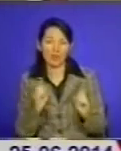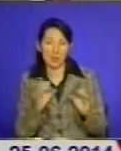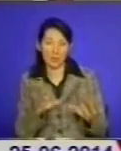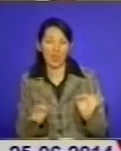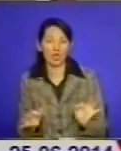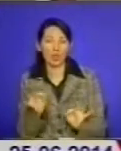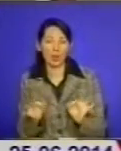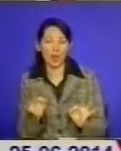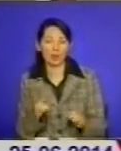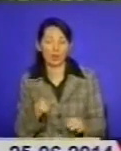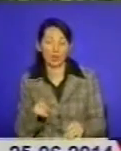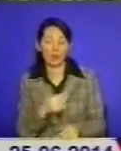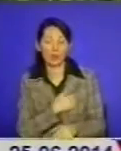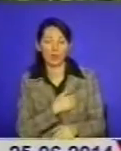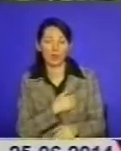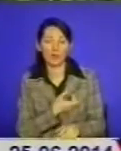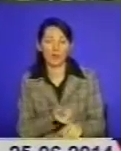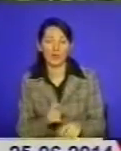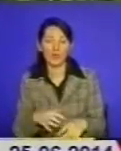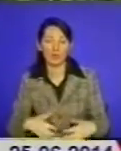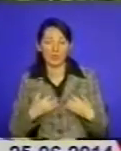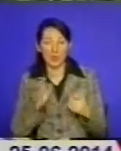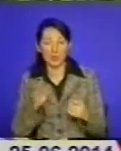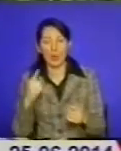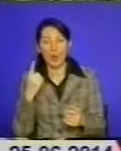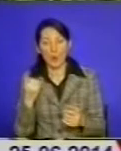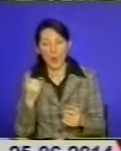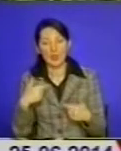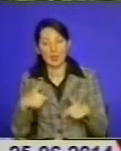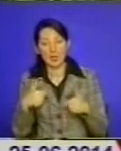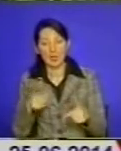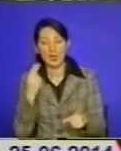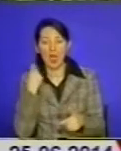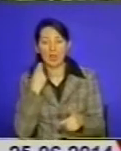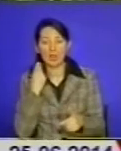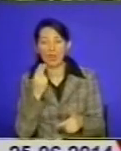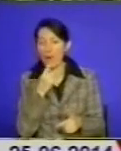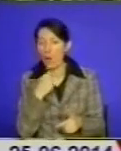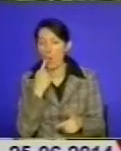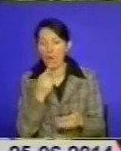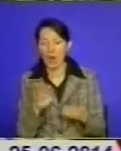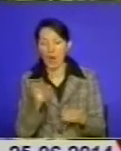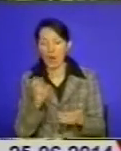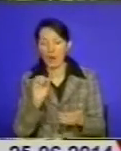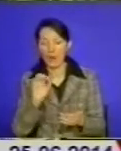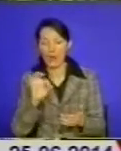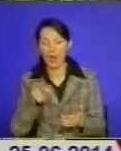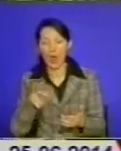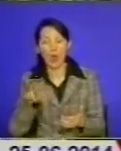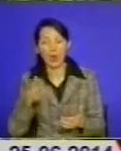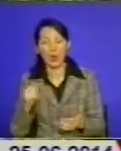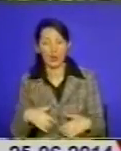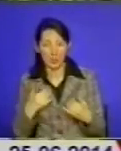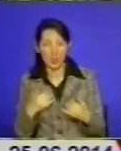нормально, як хотілося. Найстрашніше було здавати перший іспит – це англійську мову, але біологія страшна по-своєму, тому що в мене це